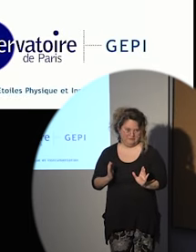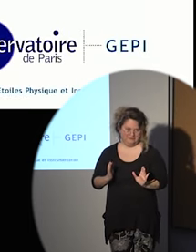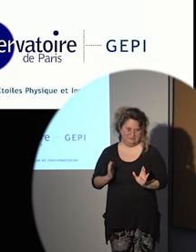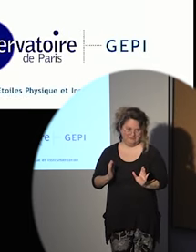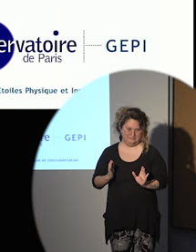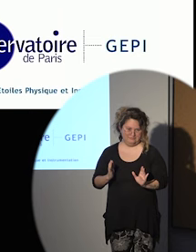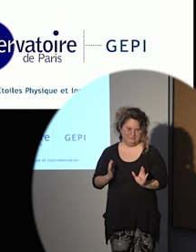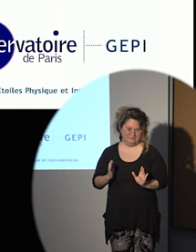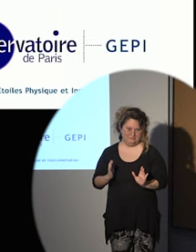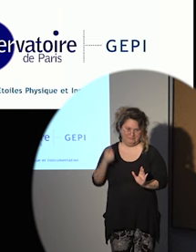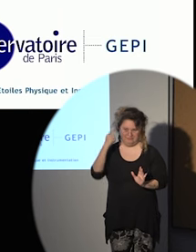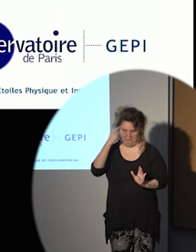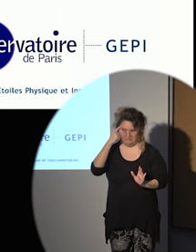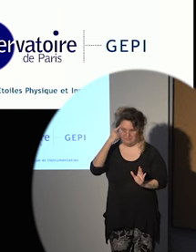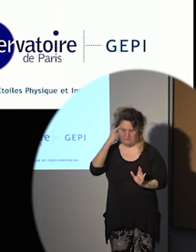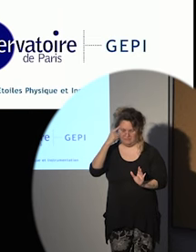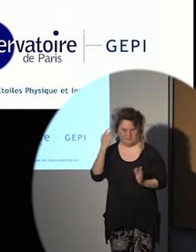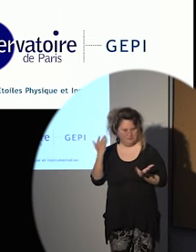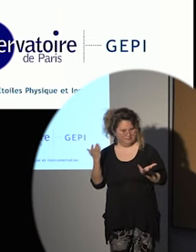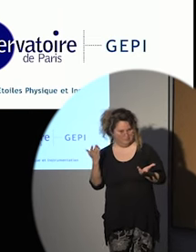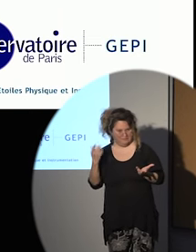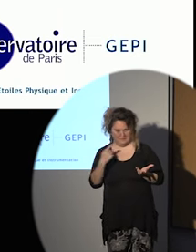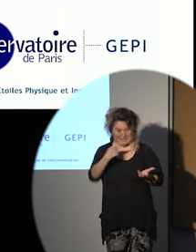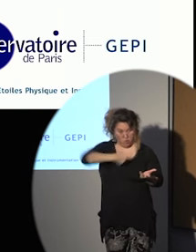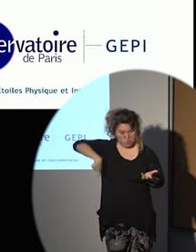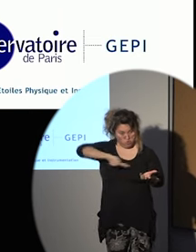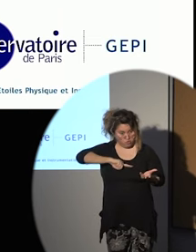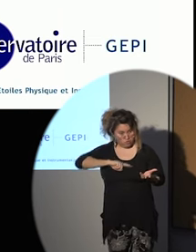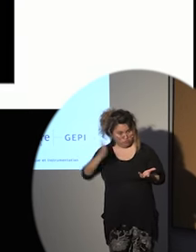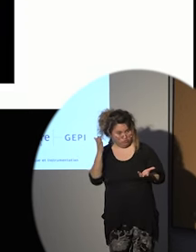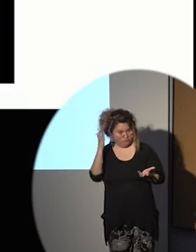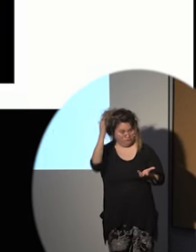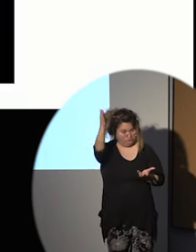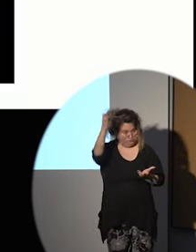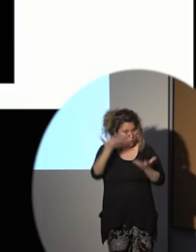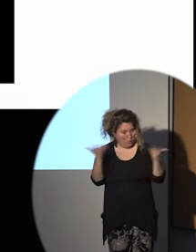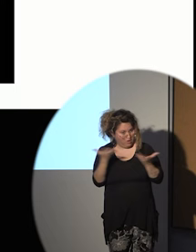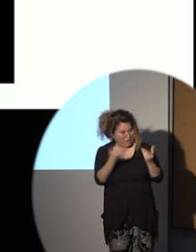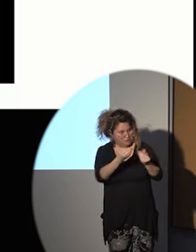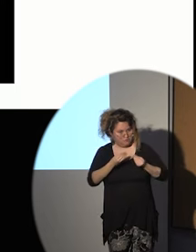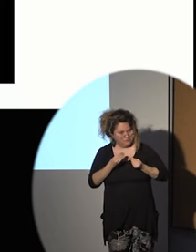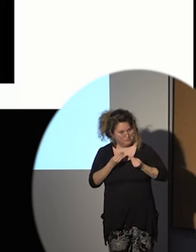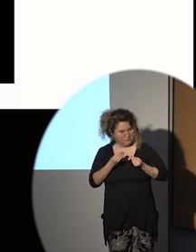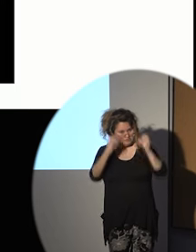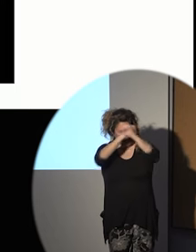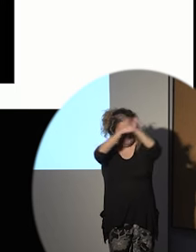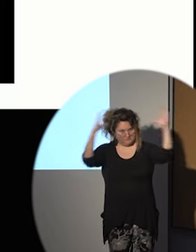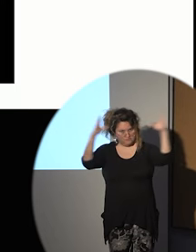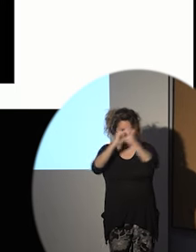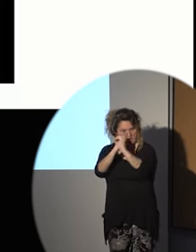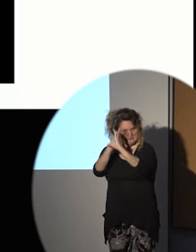C'est un petit peu la question, c'est qu'est-ce qu'on peut dire sur notre futur en astronomie ? Et en fait, oui, on peut dire des